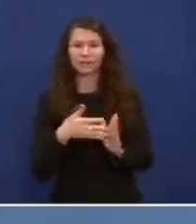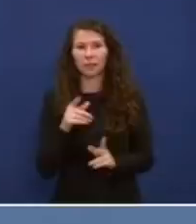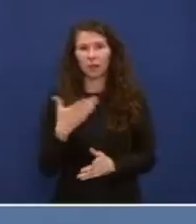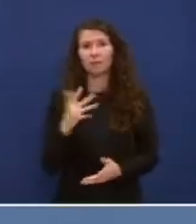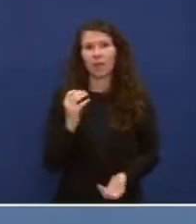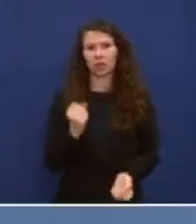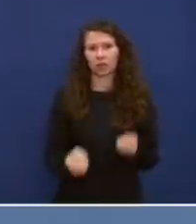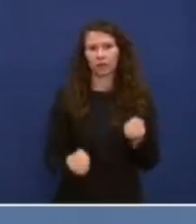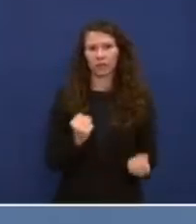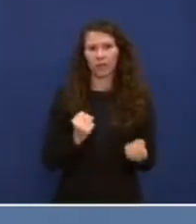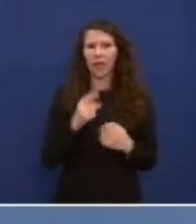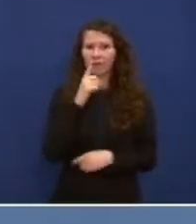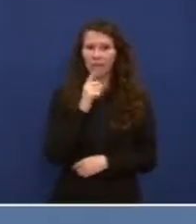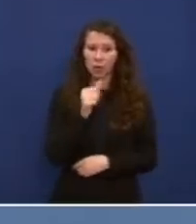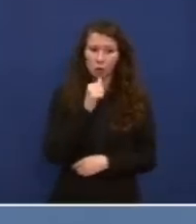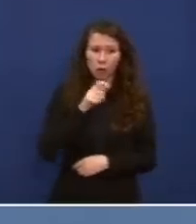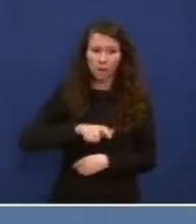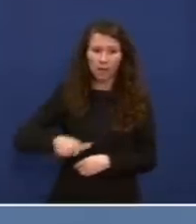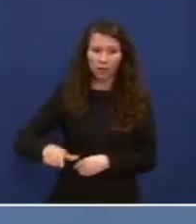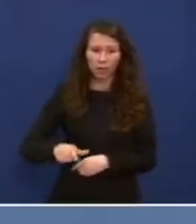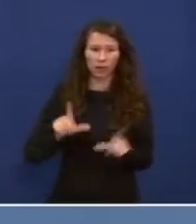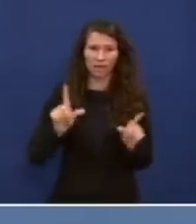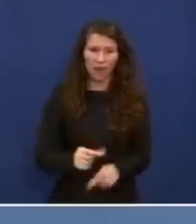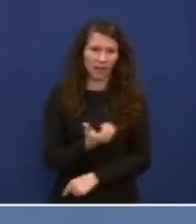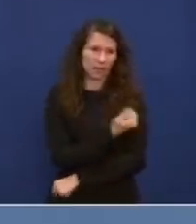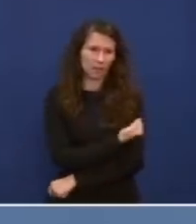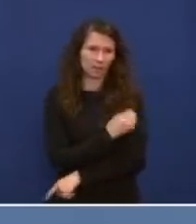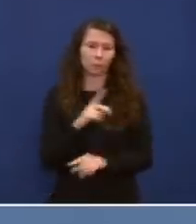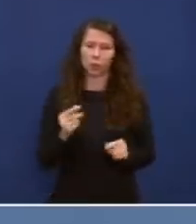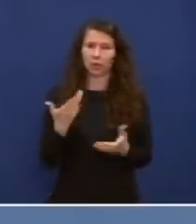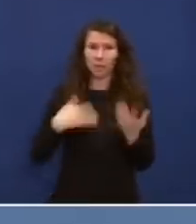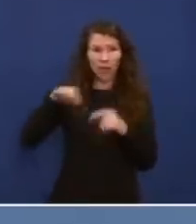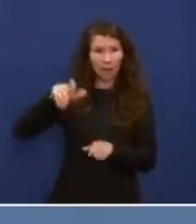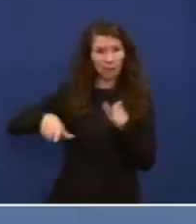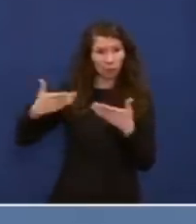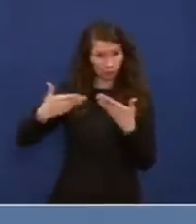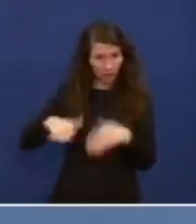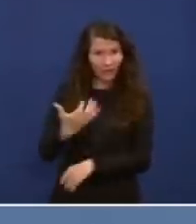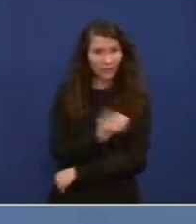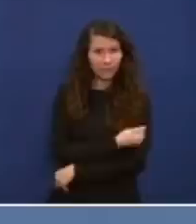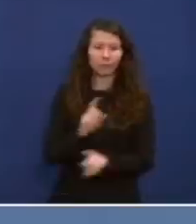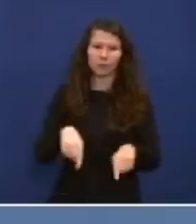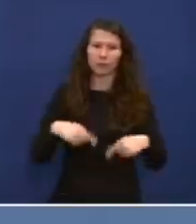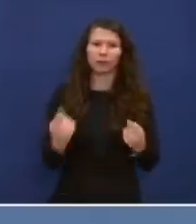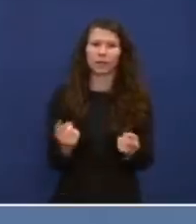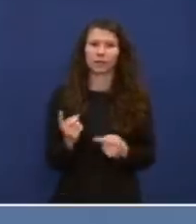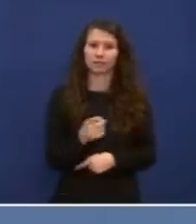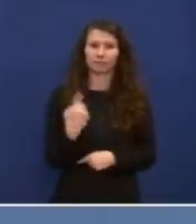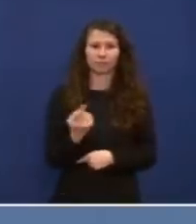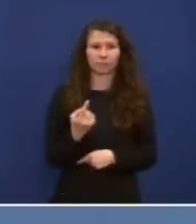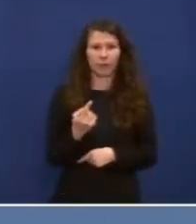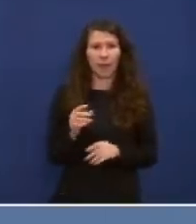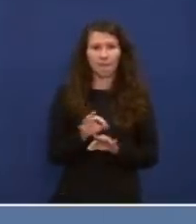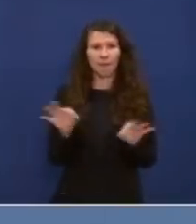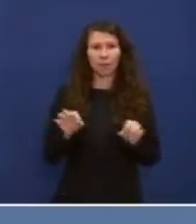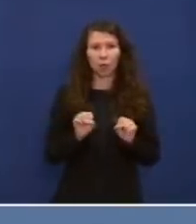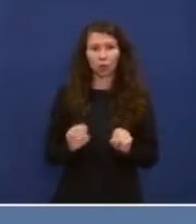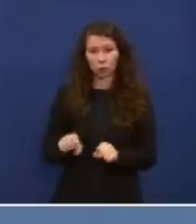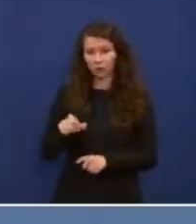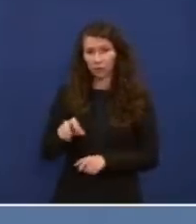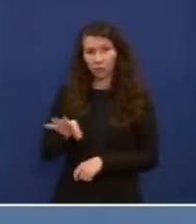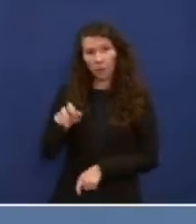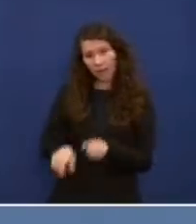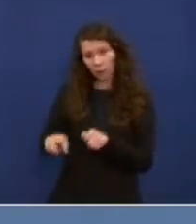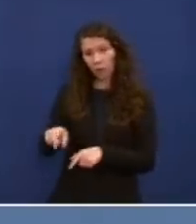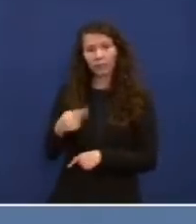wenn eben wenig junge Menschen sich impfen lassen. Also je mehr Menschen sich impfen lassen, je besser schützen wir die, die wir auch noch nicht impfen können. Und das